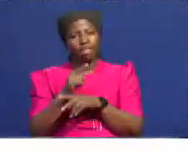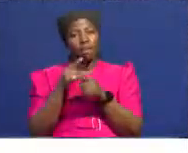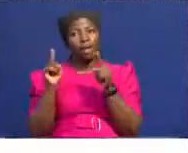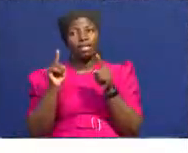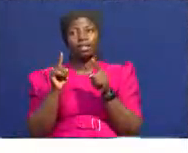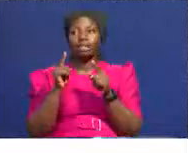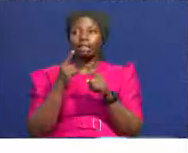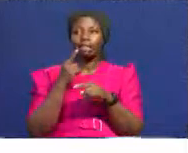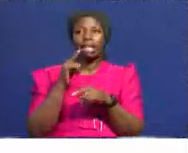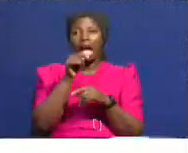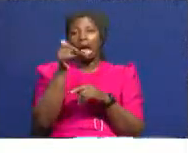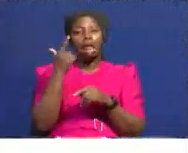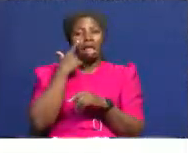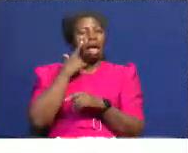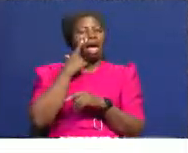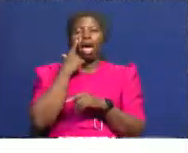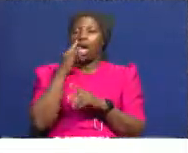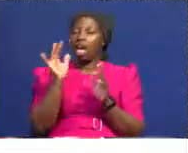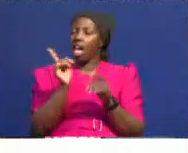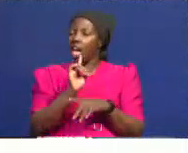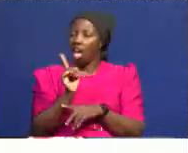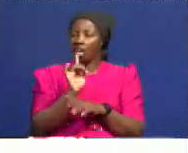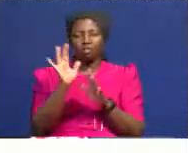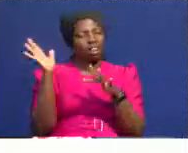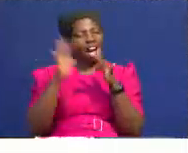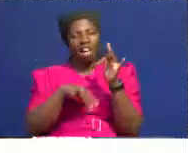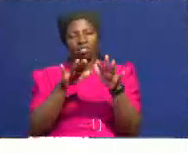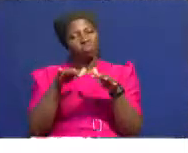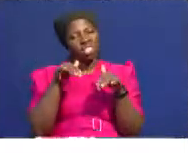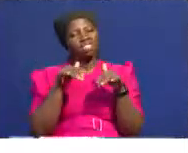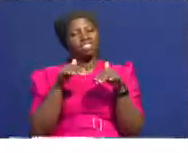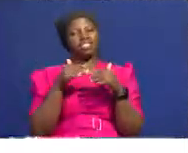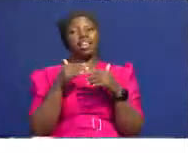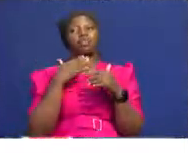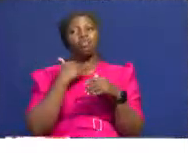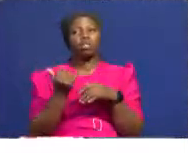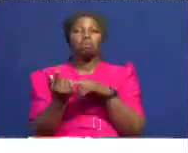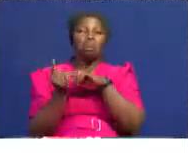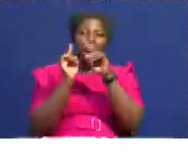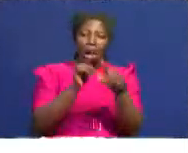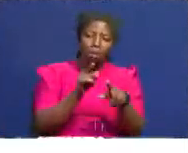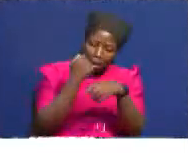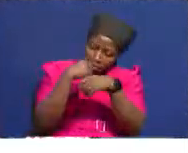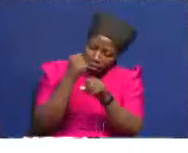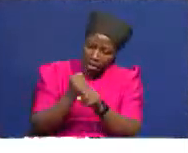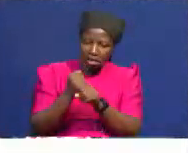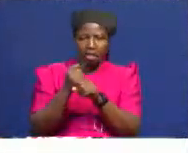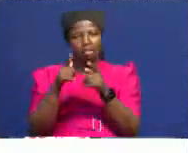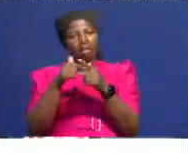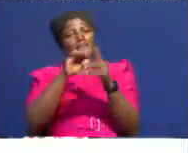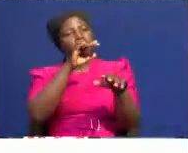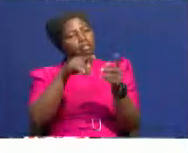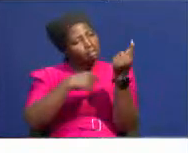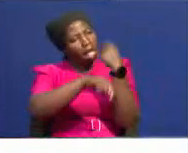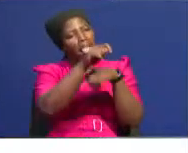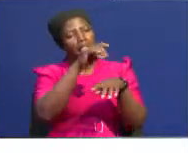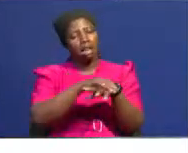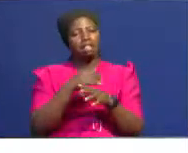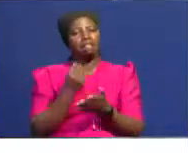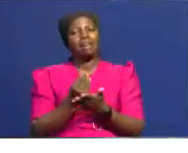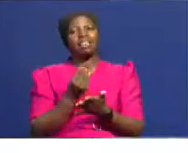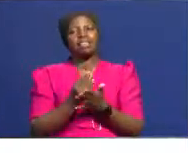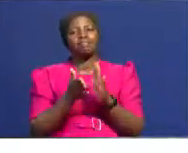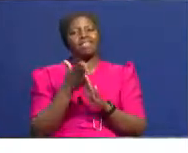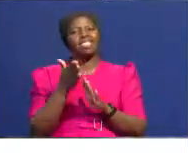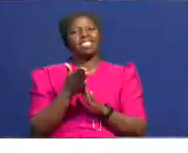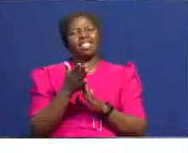anaona hawezi kumngoja hivyo. Nataka kama naingia anatengeneza anachukua pesa kwa mkono. But